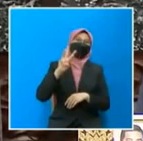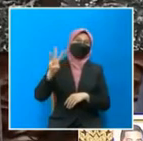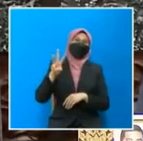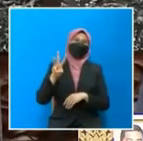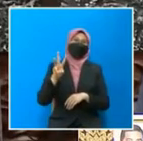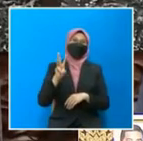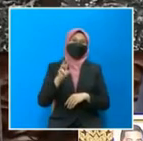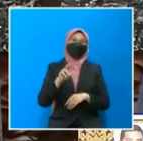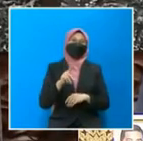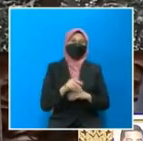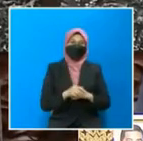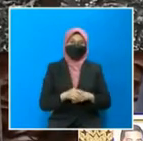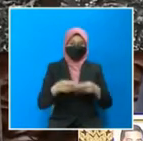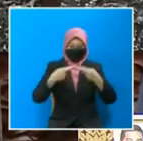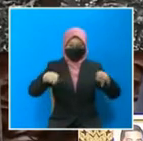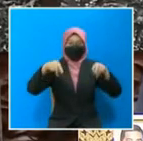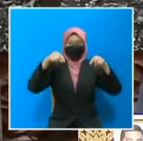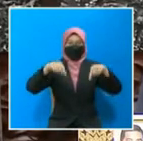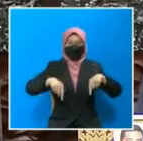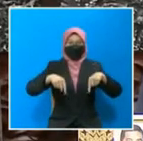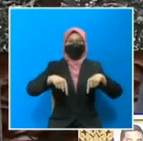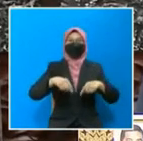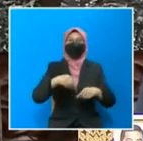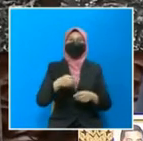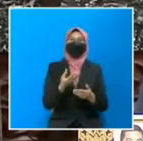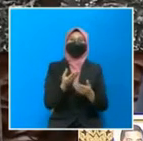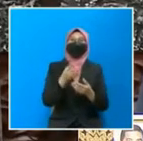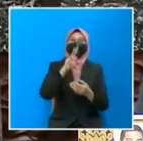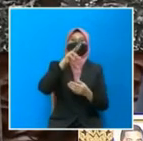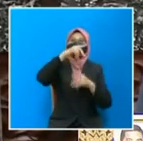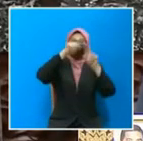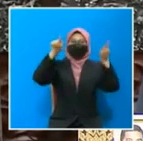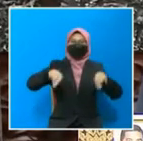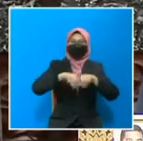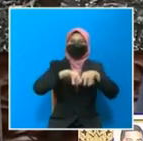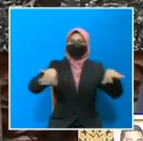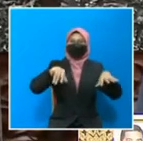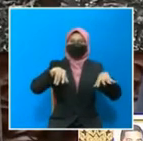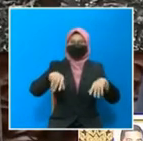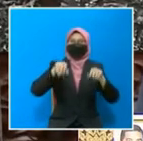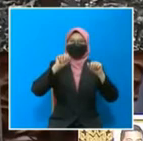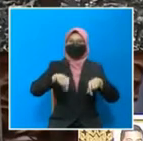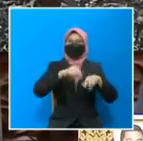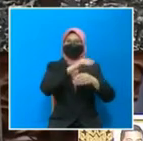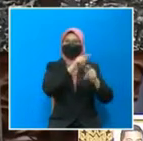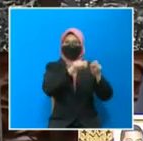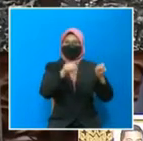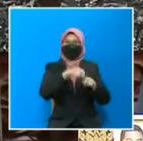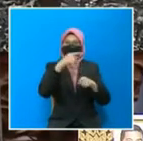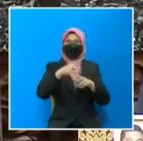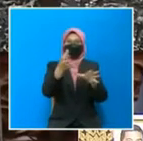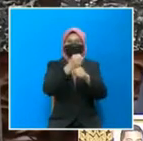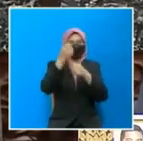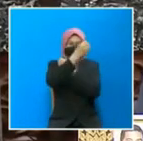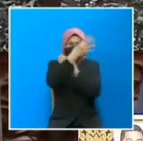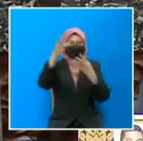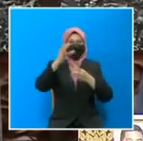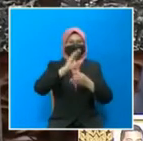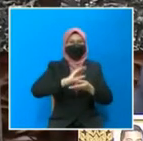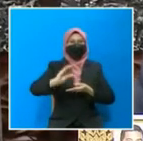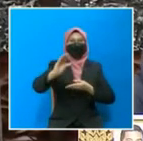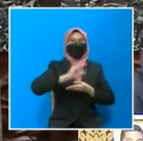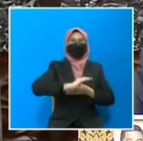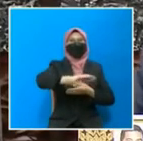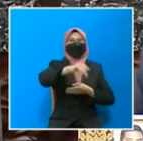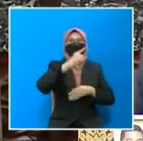akan dilancarkan hari ini. Portal kewangan rakyat akan menjadi platform serenti bagi mendapatkan maklumat-maklumat berkaitan penyaluran bantuan kepada rakyat